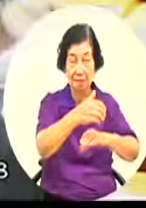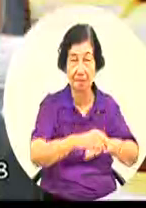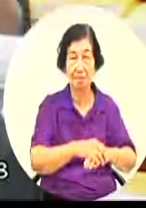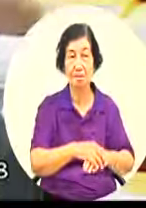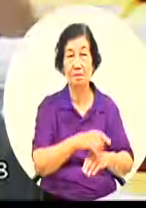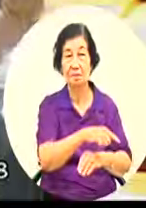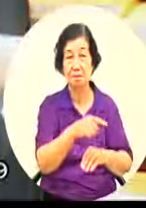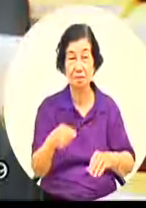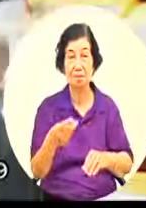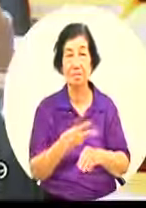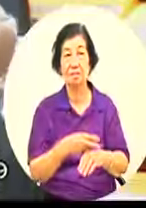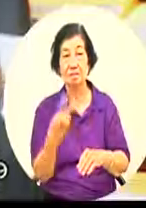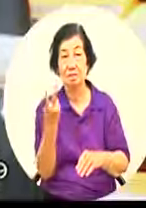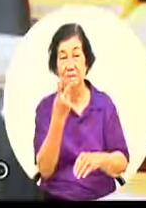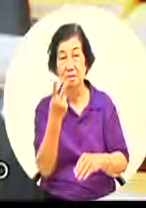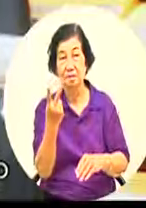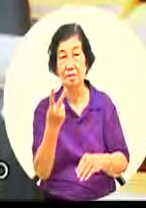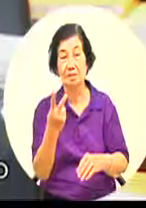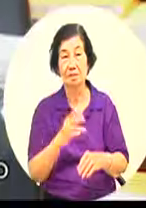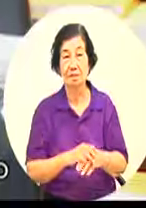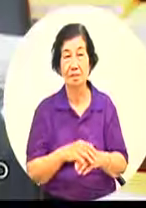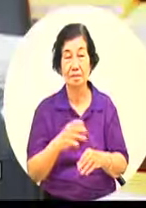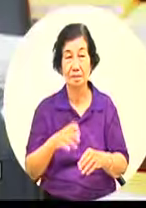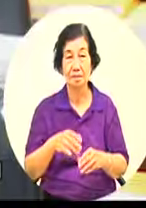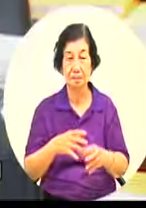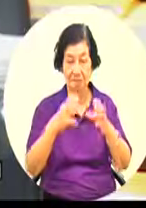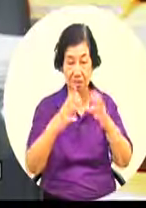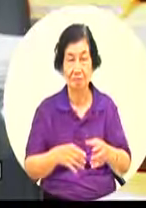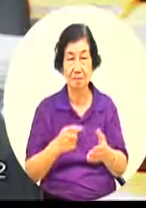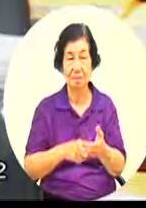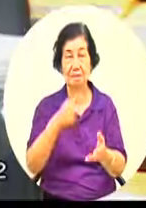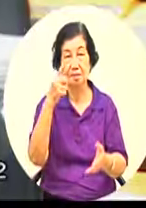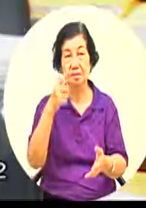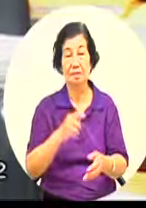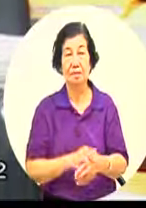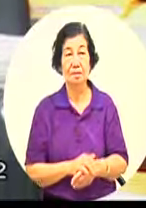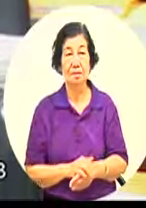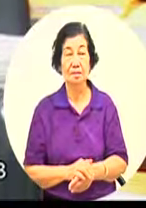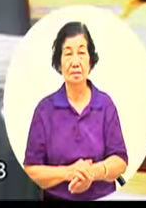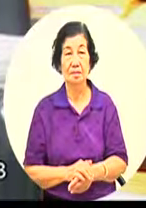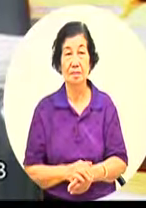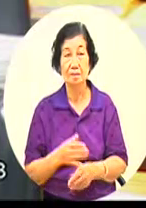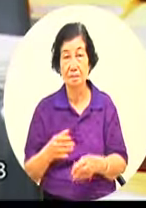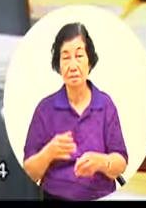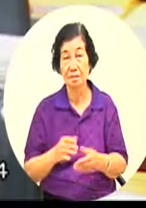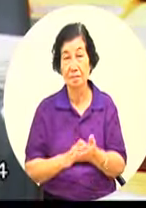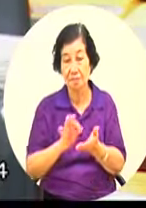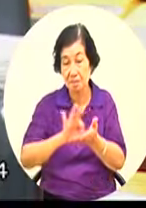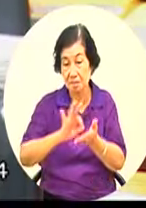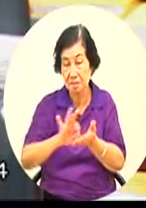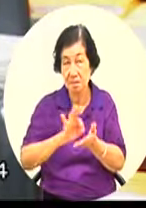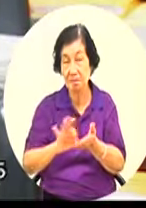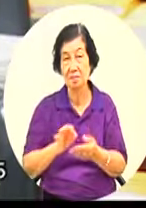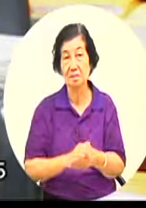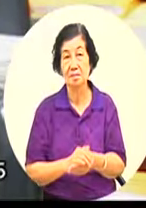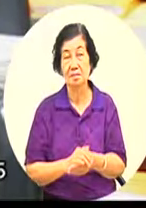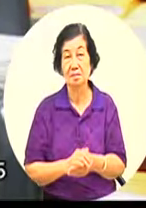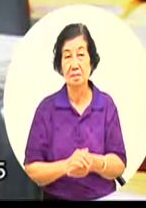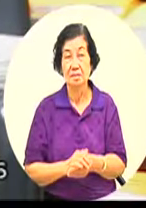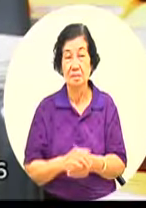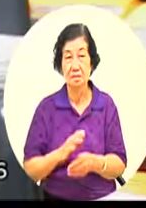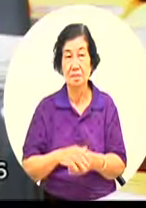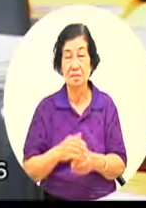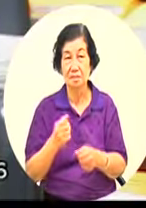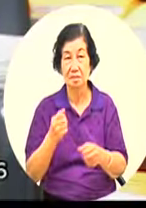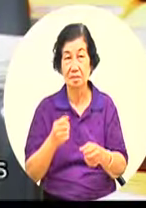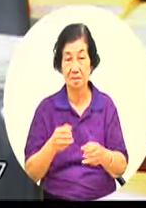都是两个一场就对了，因为我不想说是不是因为经费的关系啦，因为它的效果是非常好，因为你